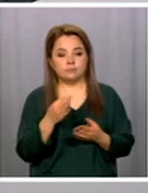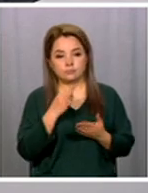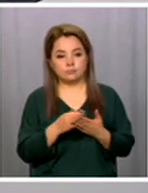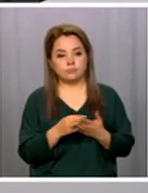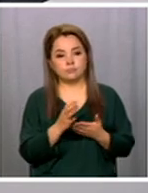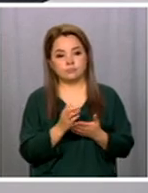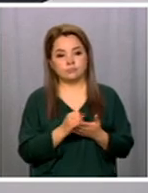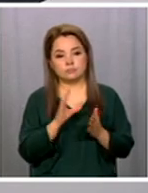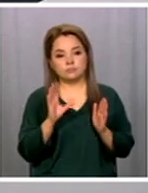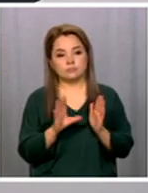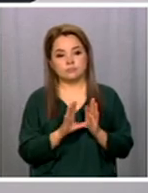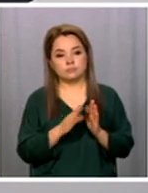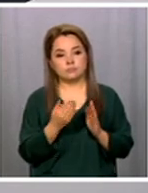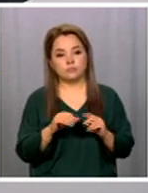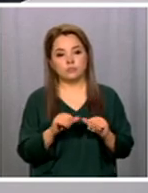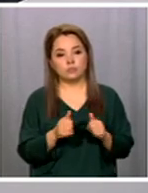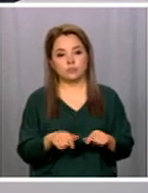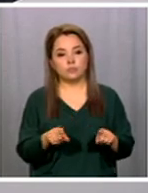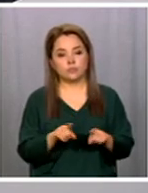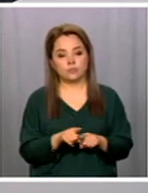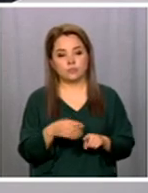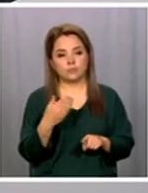Потенциалдық энергияның формуласы.